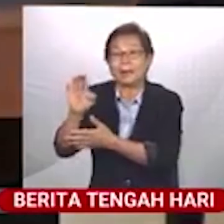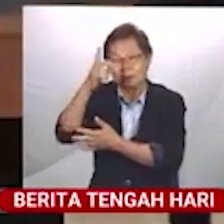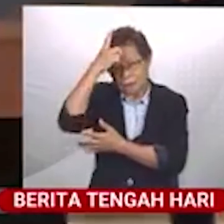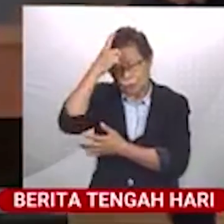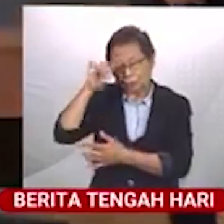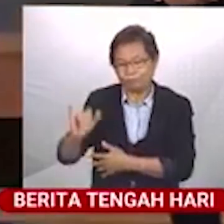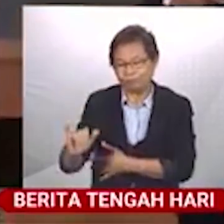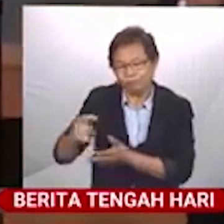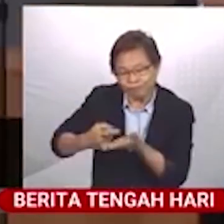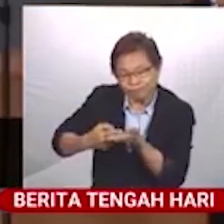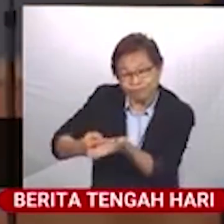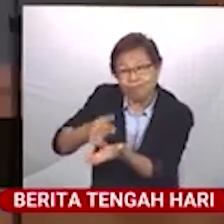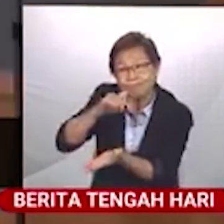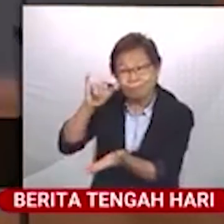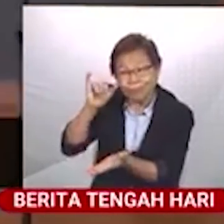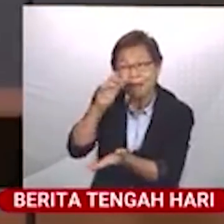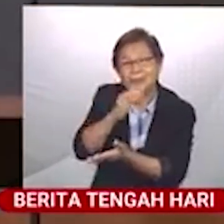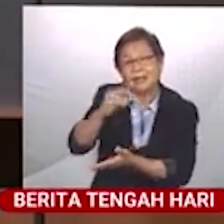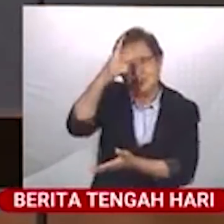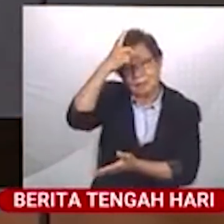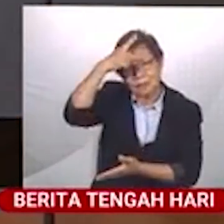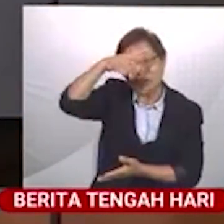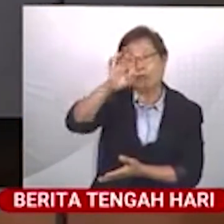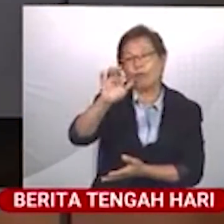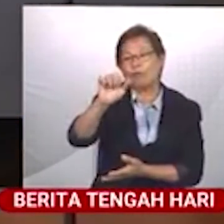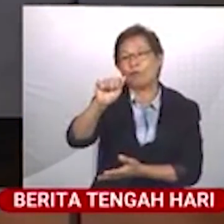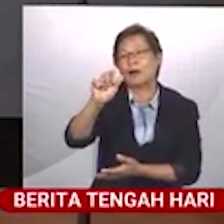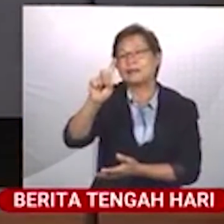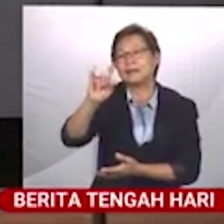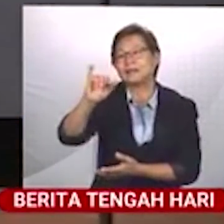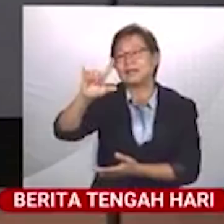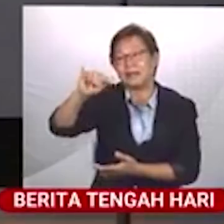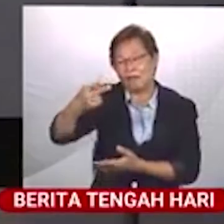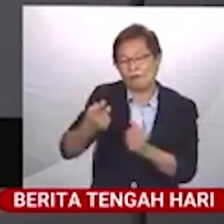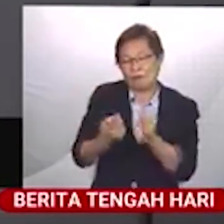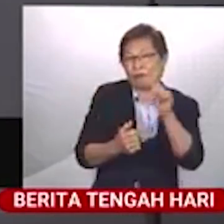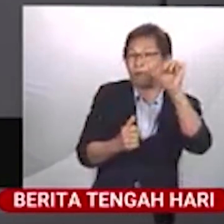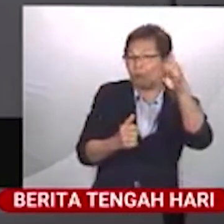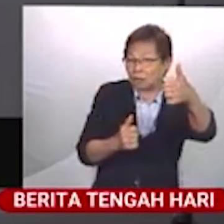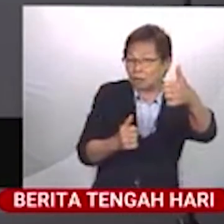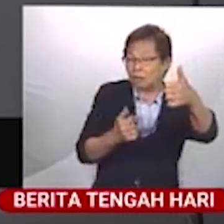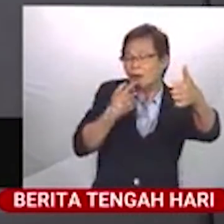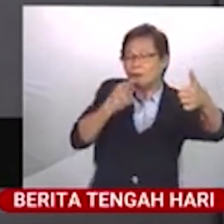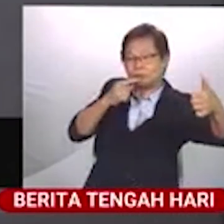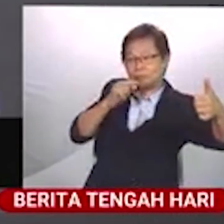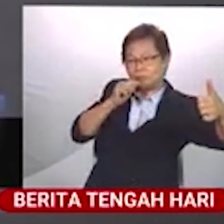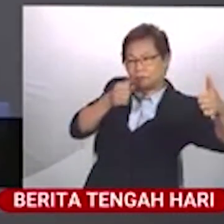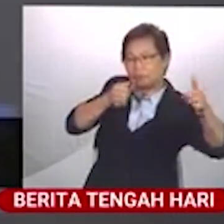Ismail Sabri dan juga Dato' Fadilah. Dan pertamanya saya telah mengarahkan